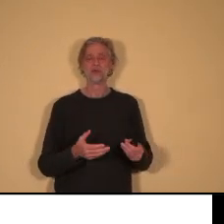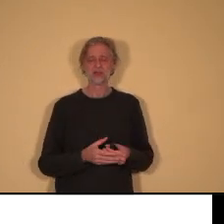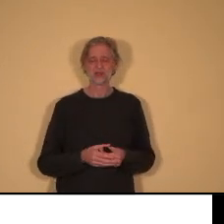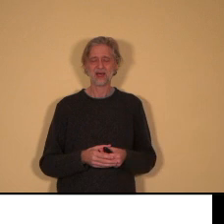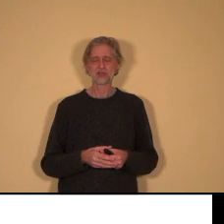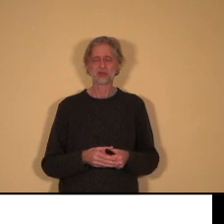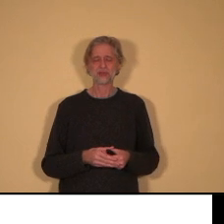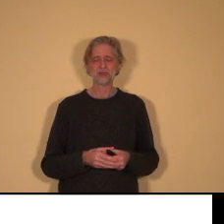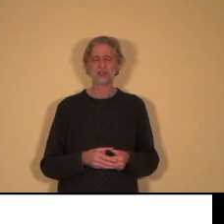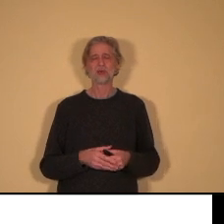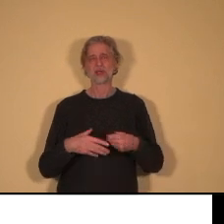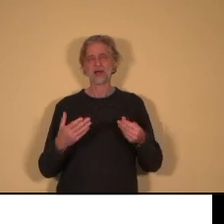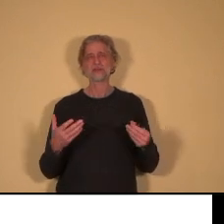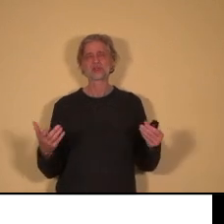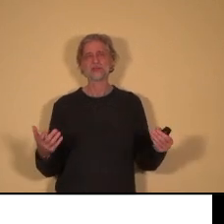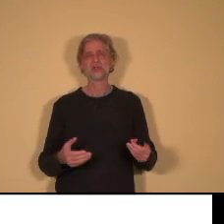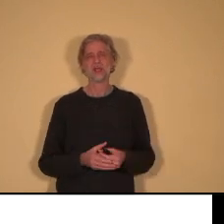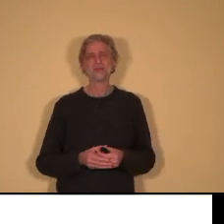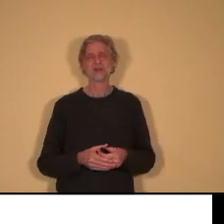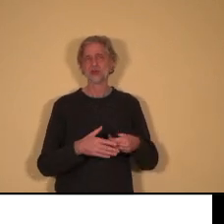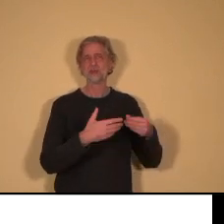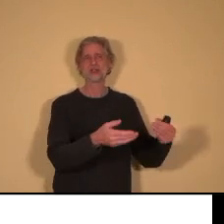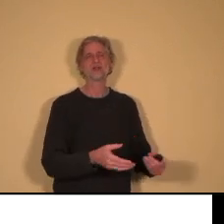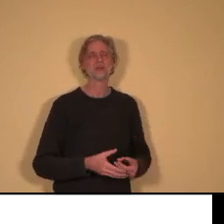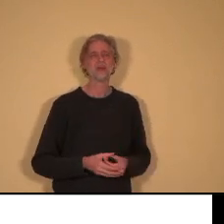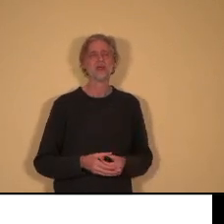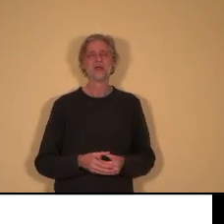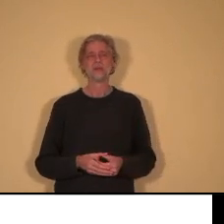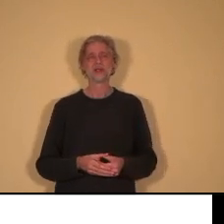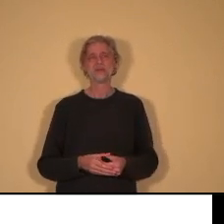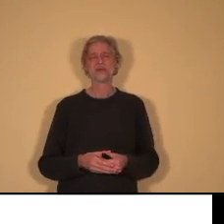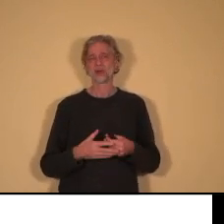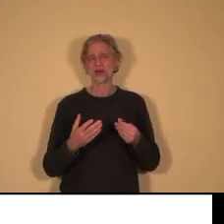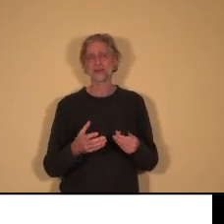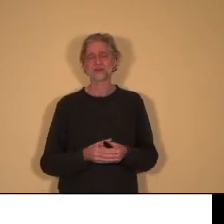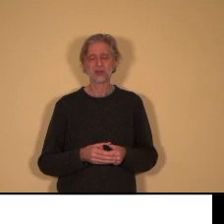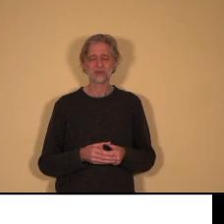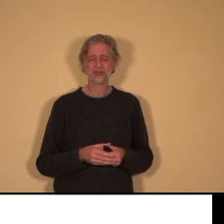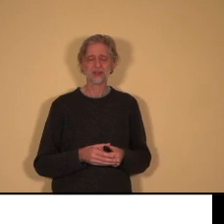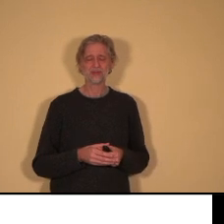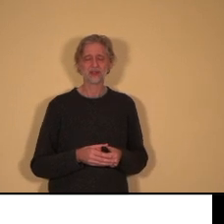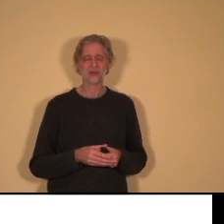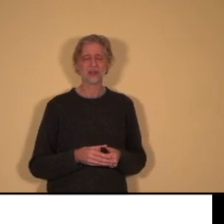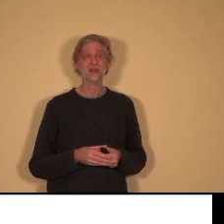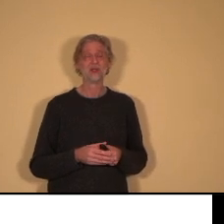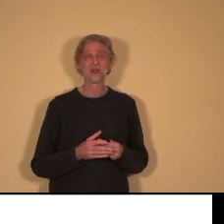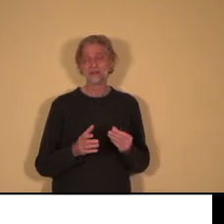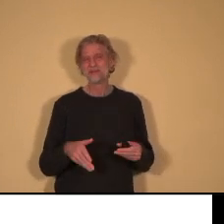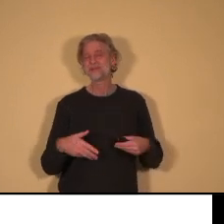man flüssige Treibstoffe oder Kraftstoffe, die eben dann zum Beispiel zum Betrieb von Kraftfahrzeugen verwendet werden